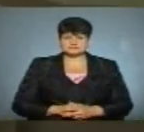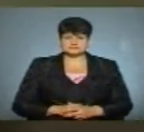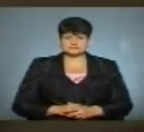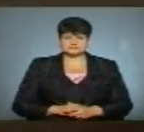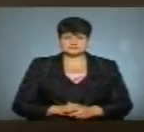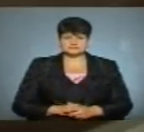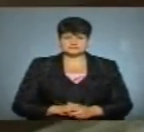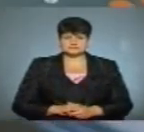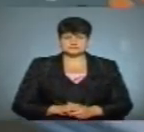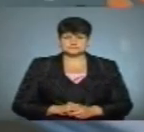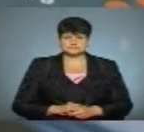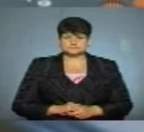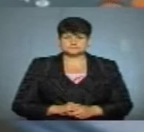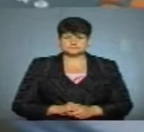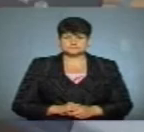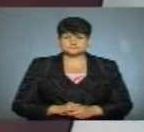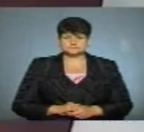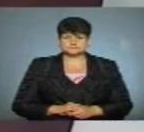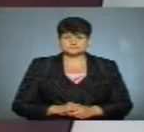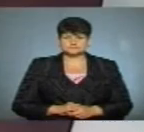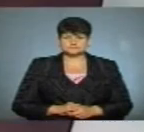Галіяш. Новини на Суспільному. Тернопільщина.